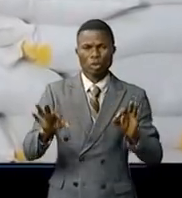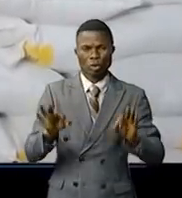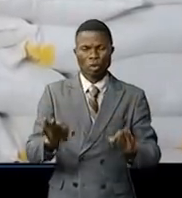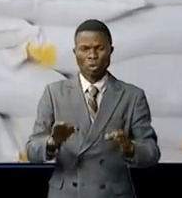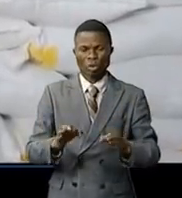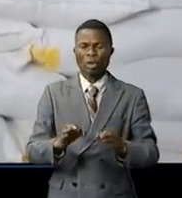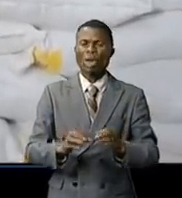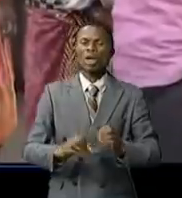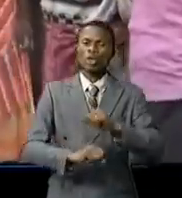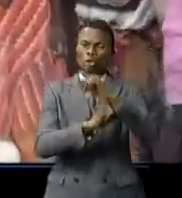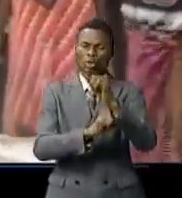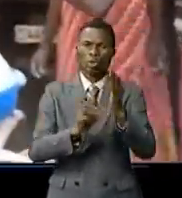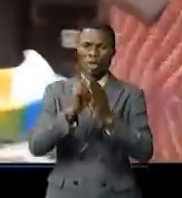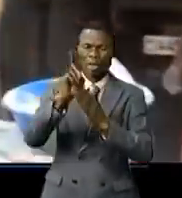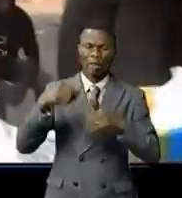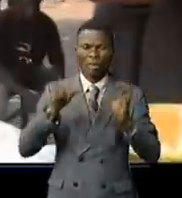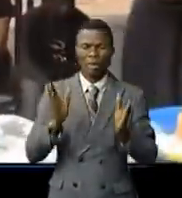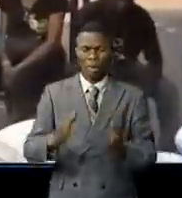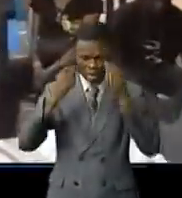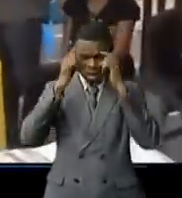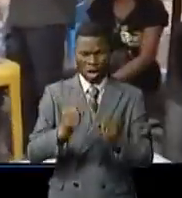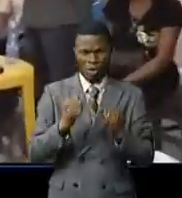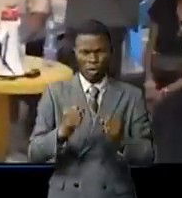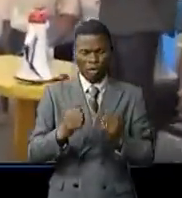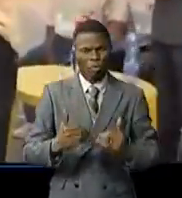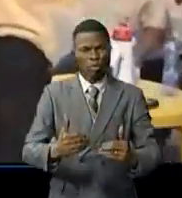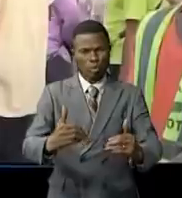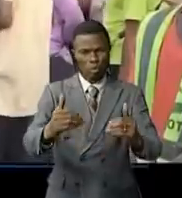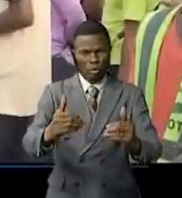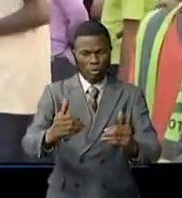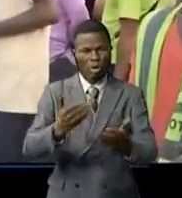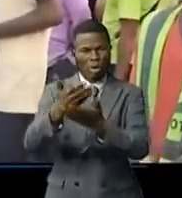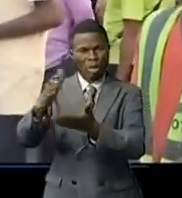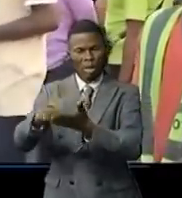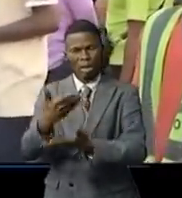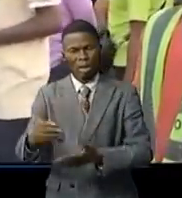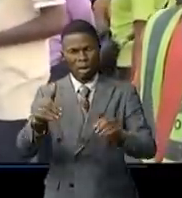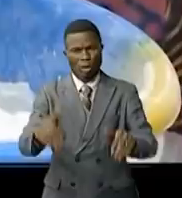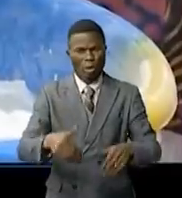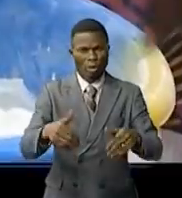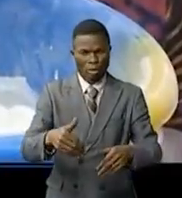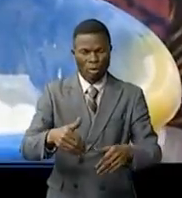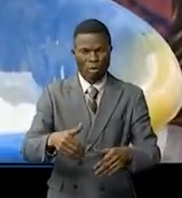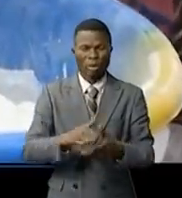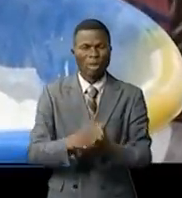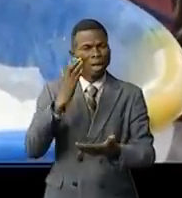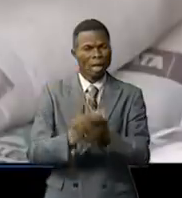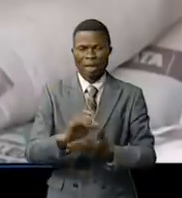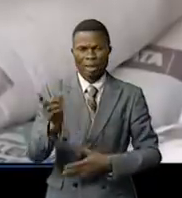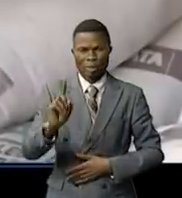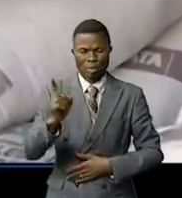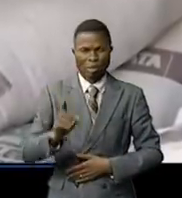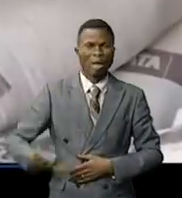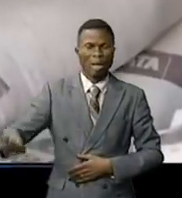partenaire au développement du gouvernement de la République, reste déterminé à continuer la distribution de ces produits agricoles sans rupture des stocks sur l'ensemble du